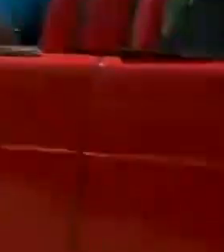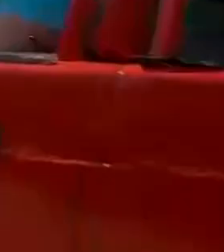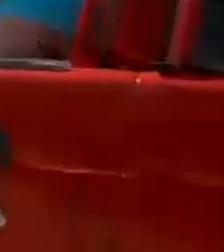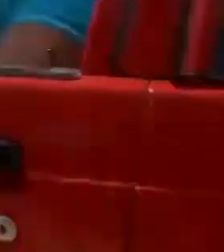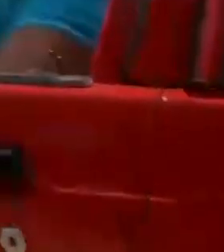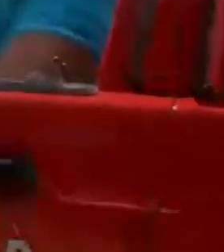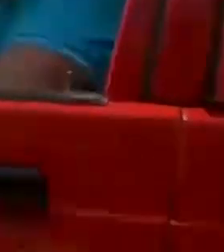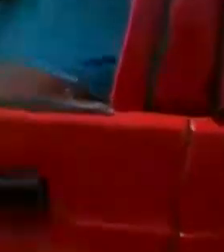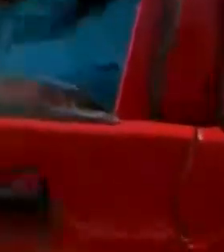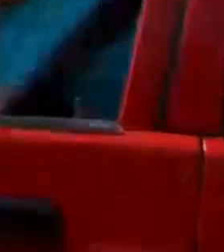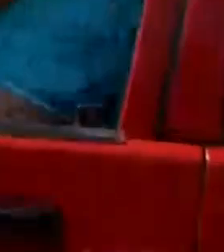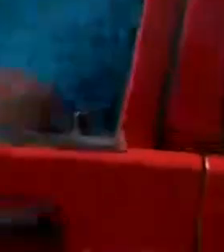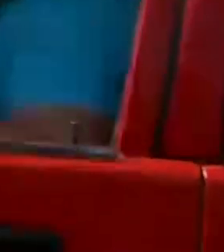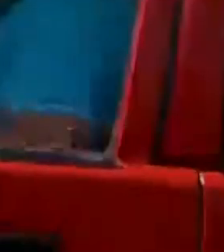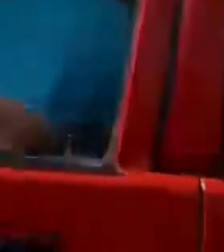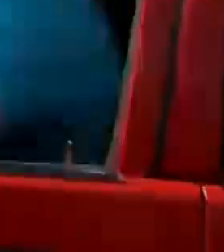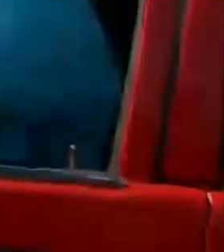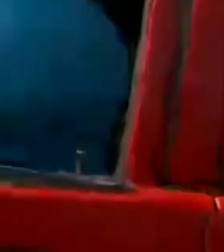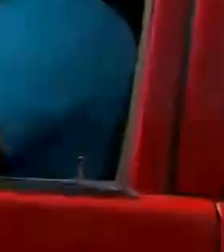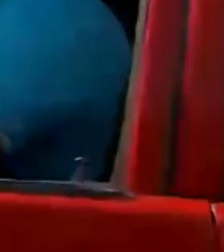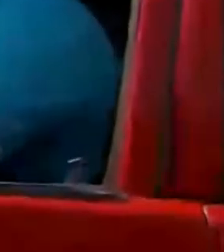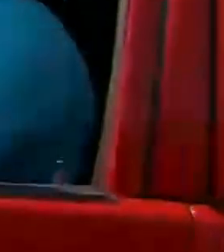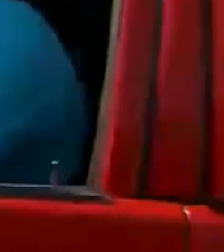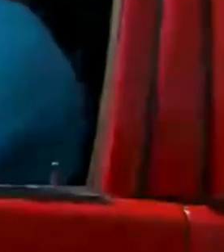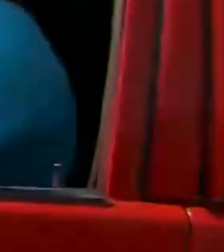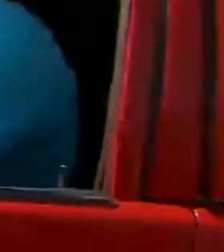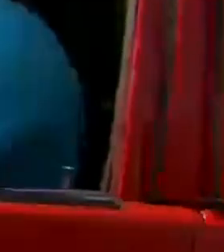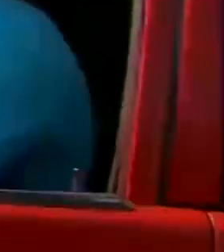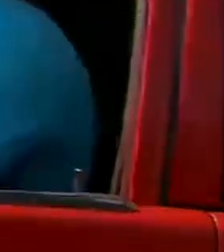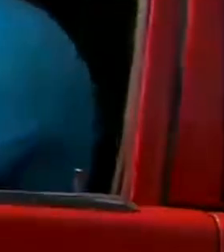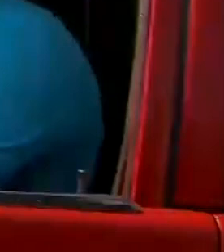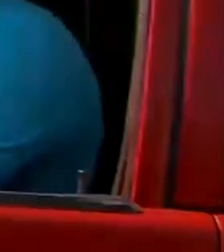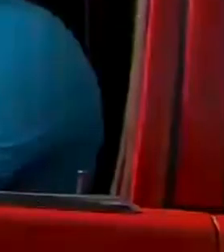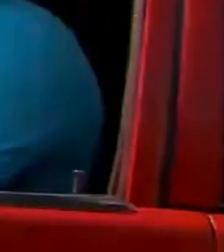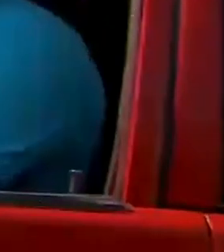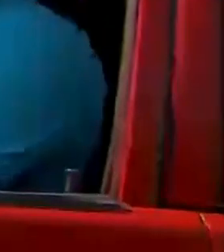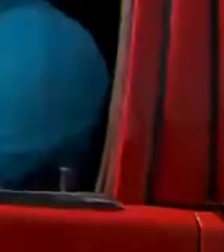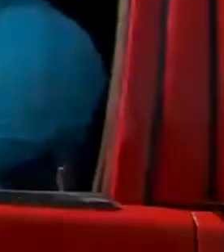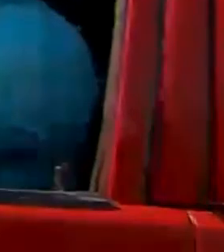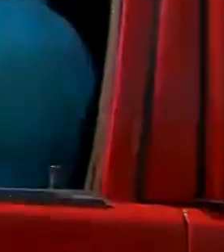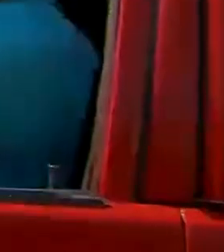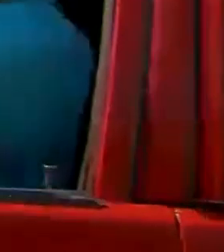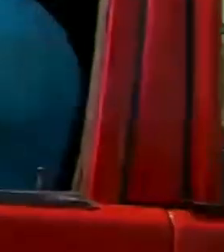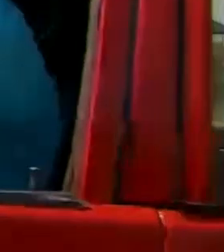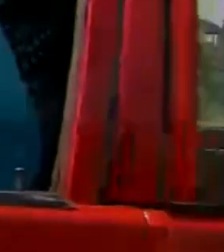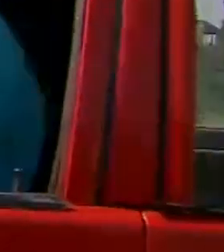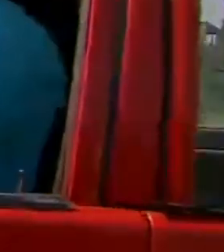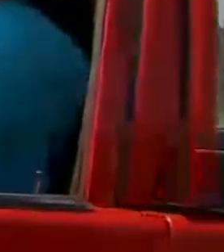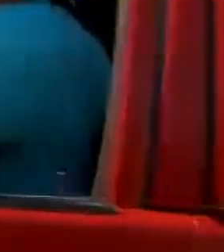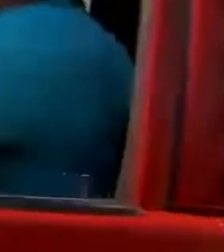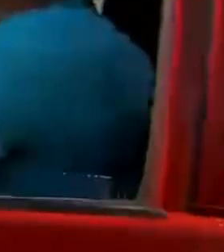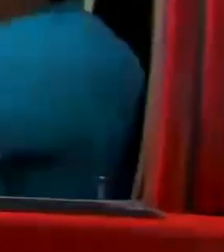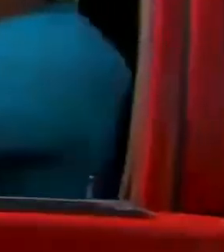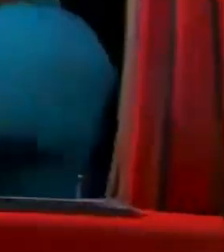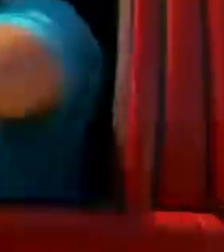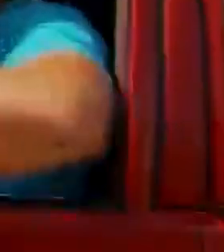Nurhan emniyet kemerini takmak istedi ama kemer sıkışmış uzamıyor. Kendi kendine hayıflanarak kemeri bırakıp kontağı çevirdi. Hadi bakalım.